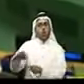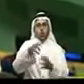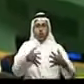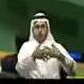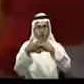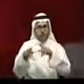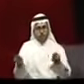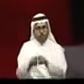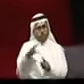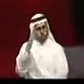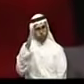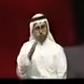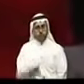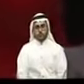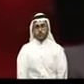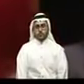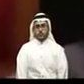الأمم المتحدة.